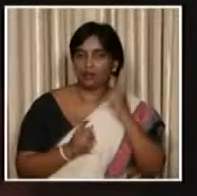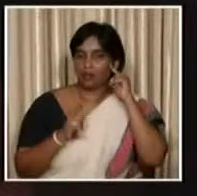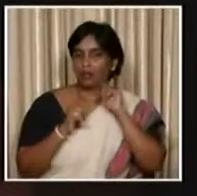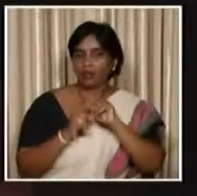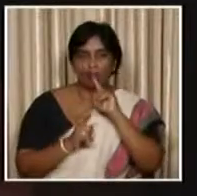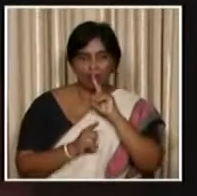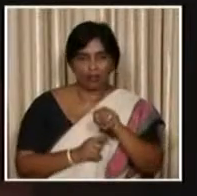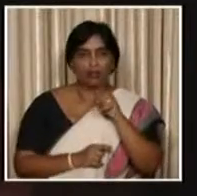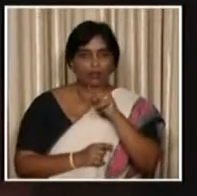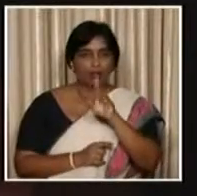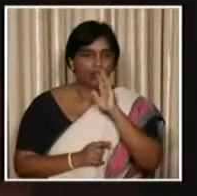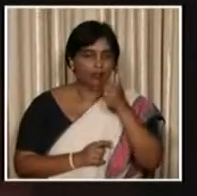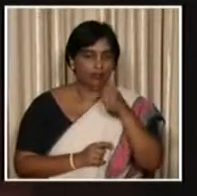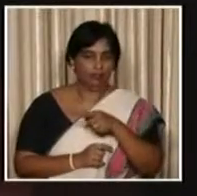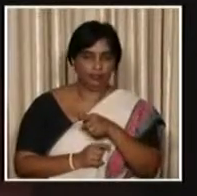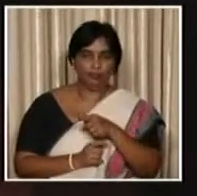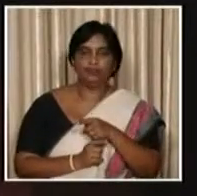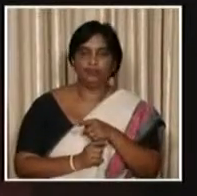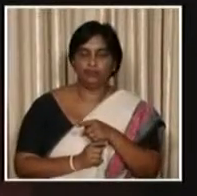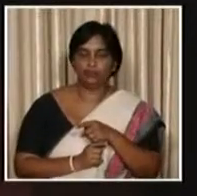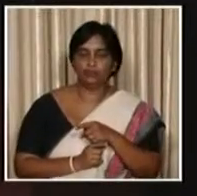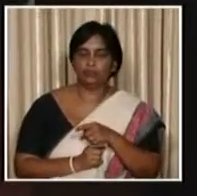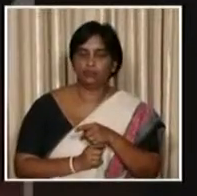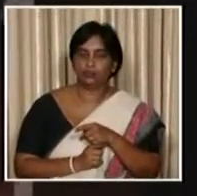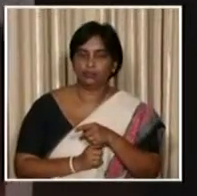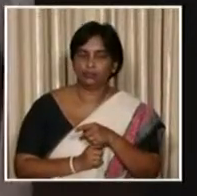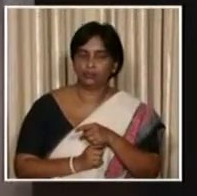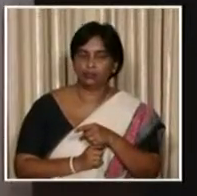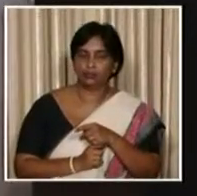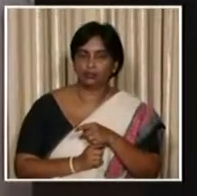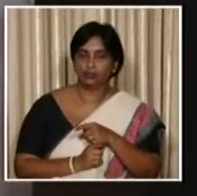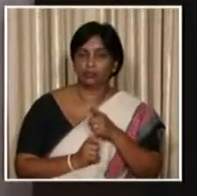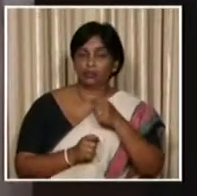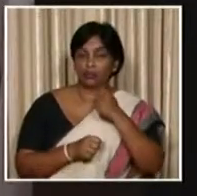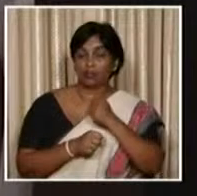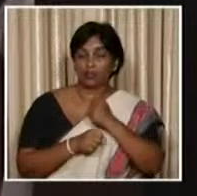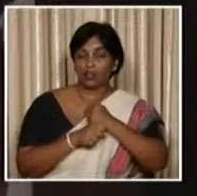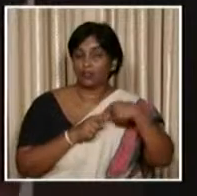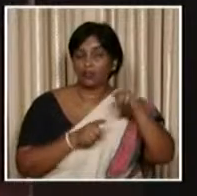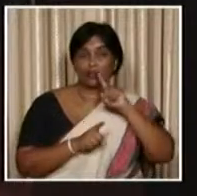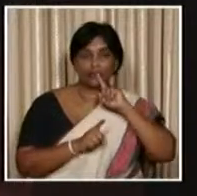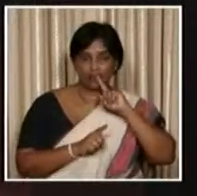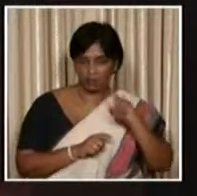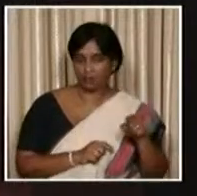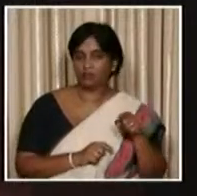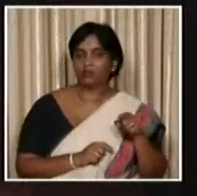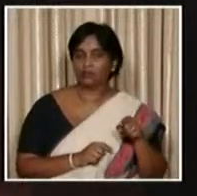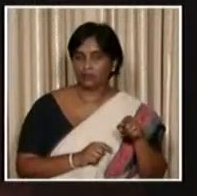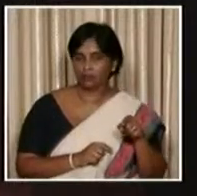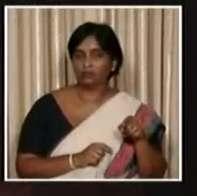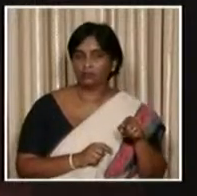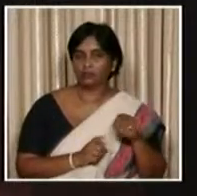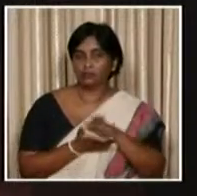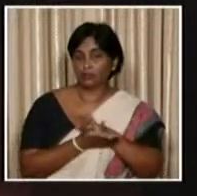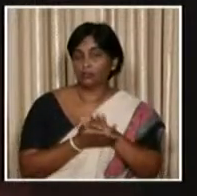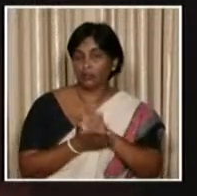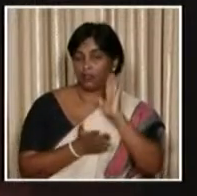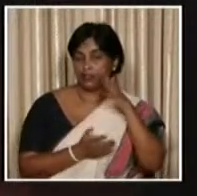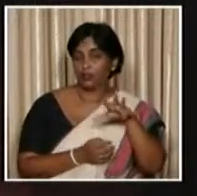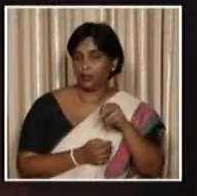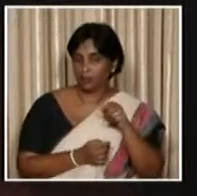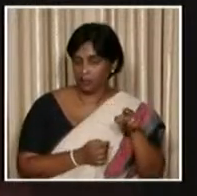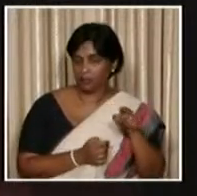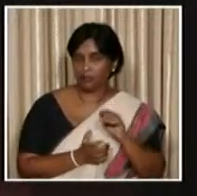මතු කරා ඒක ඔබතුමාටත් වැදගත් වෙයි. ඒක ඔබතුමා ඔය අදාළ බලධාරීන්ට කතා කරනකොට ඒක විශේෂයෙන්ම ප්‍රයෝජන